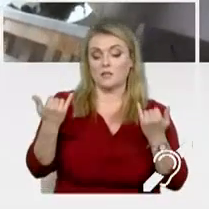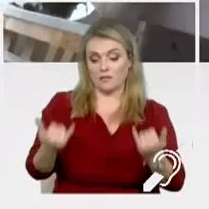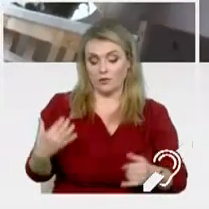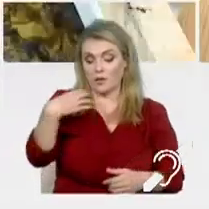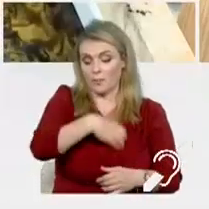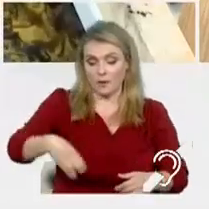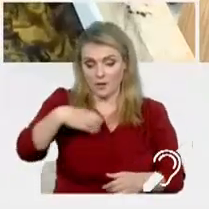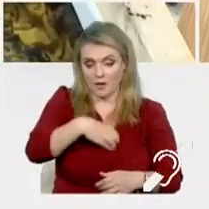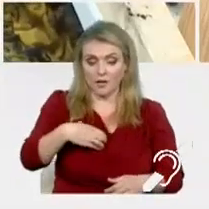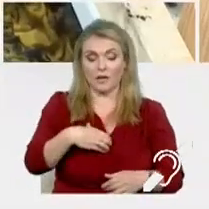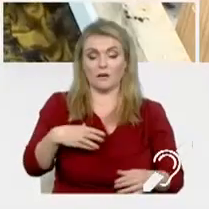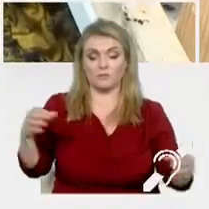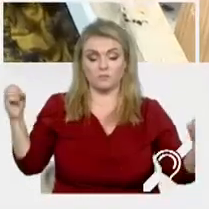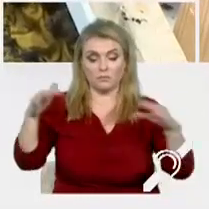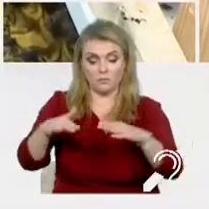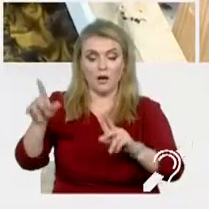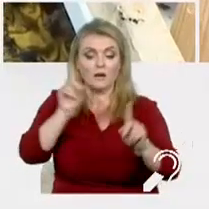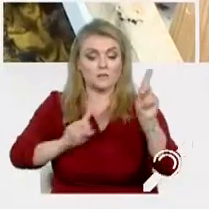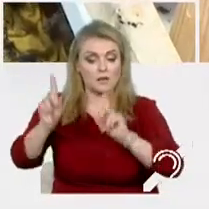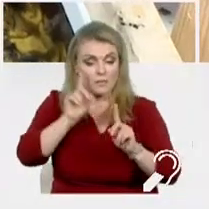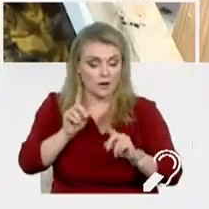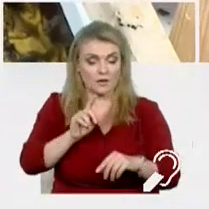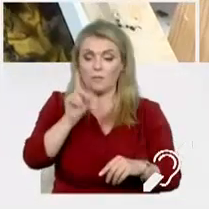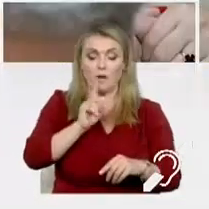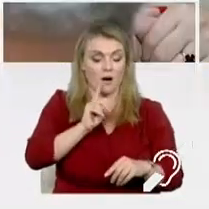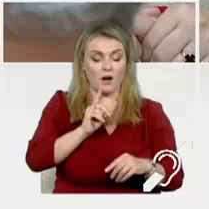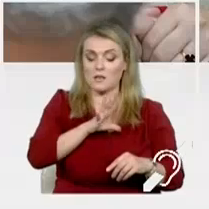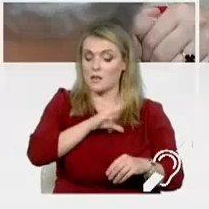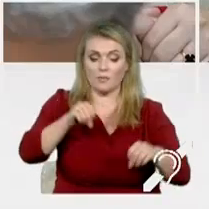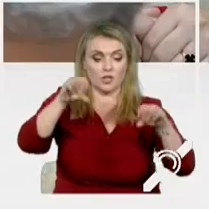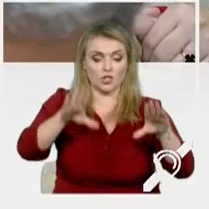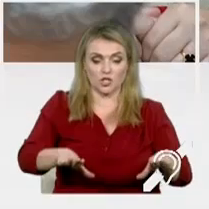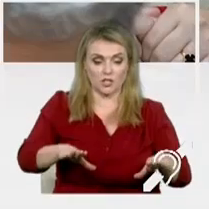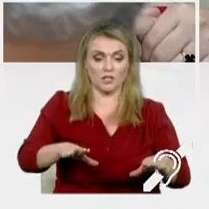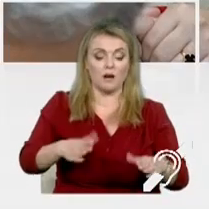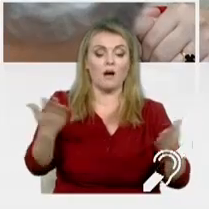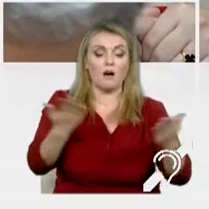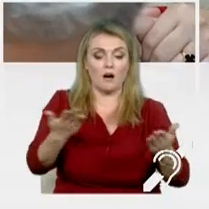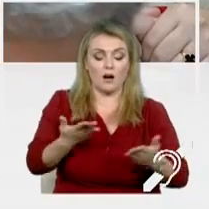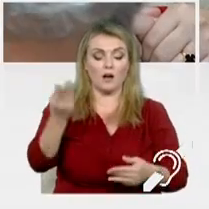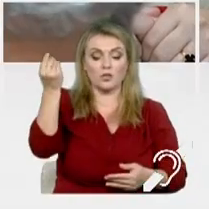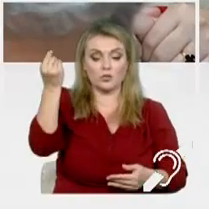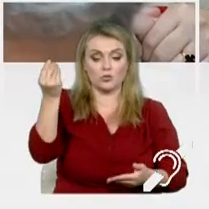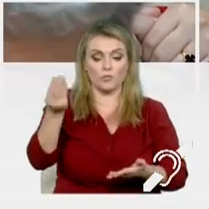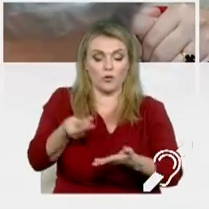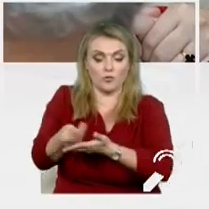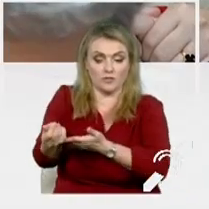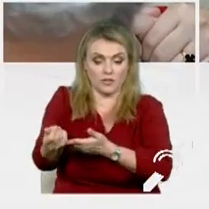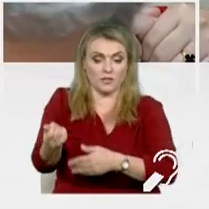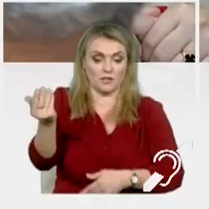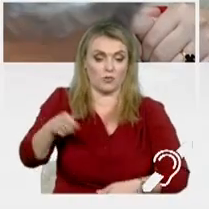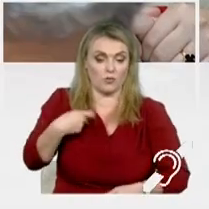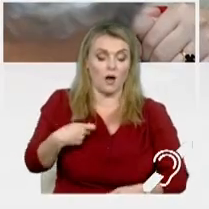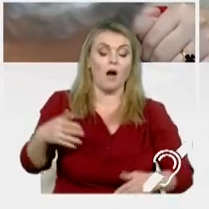a analiza pagubele. Deocamdată nu este stabilită suma. Acoperișul mansardei executat din căpriori din lemn, lămbriuri